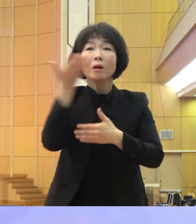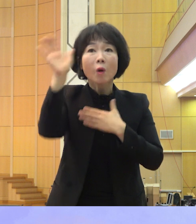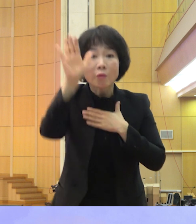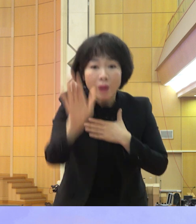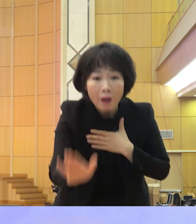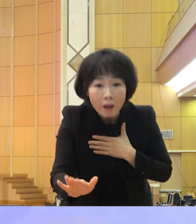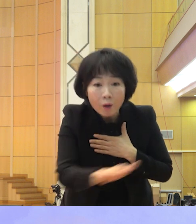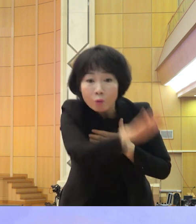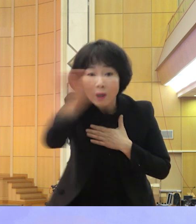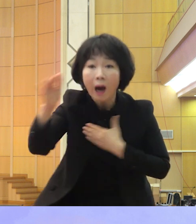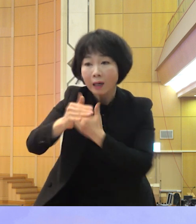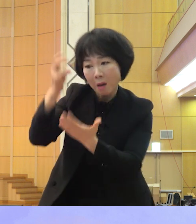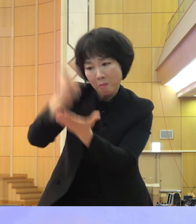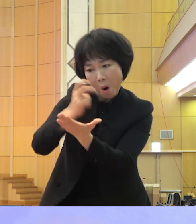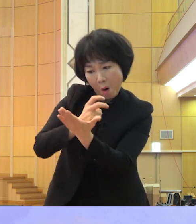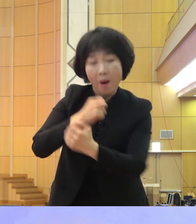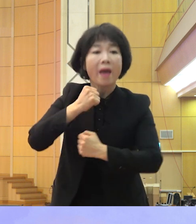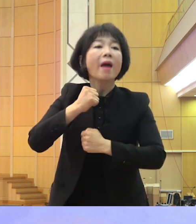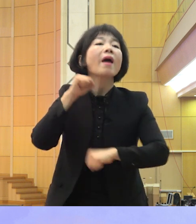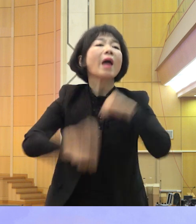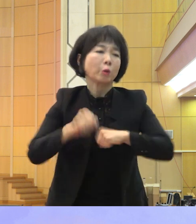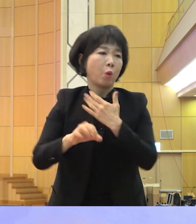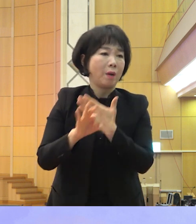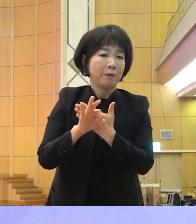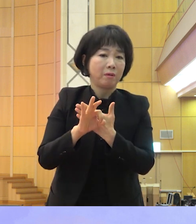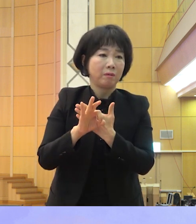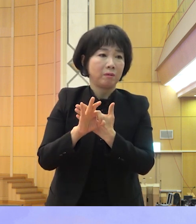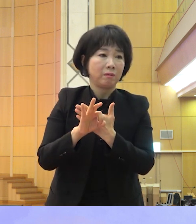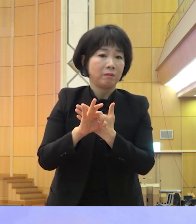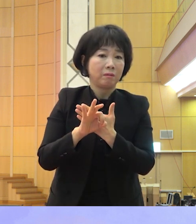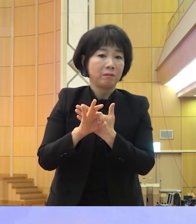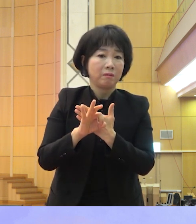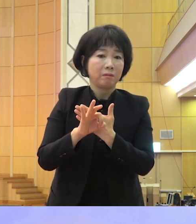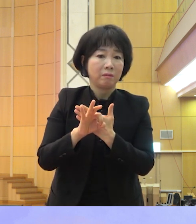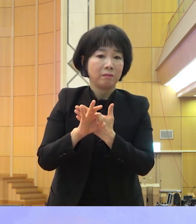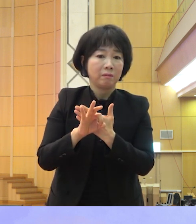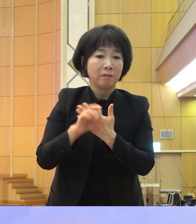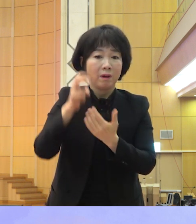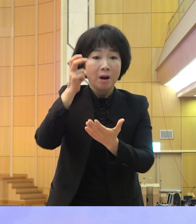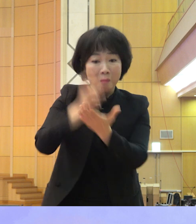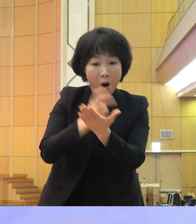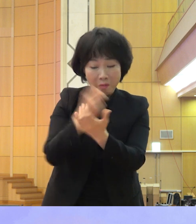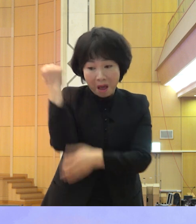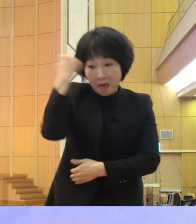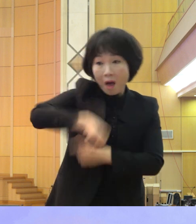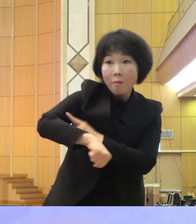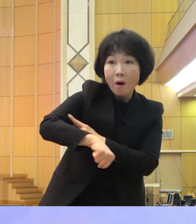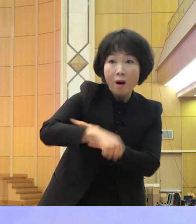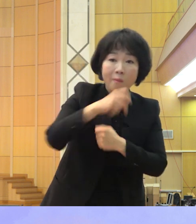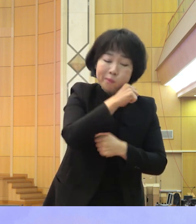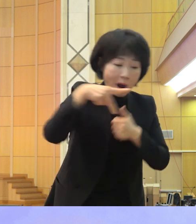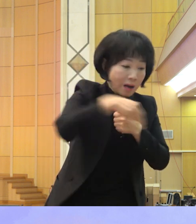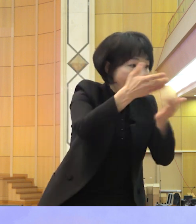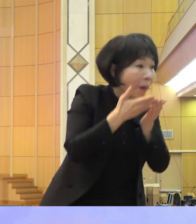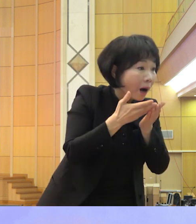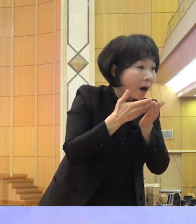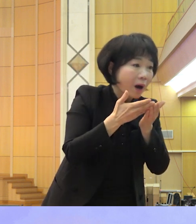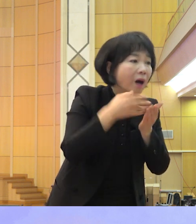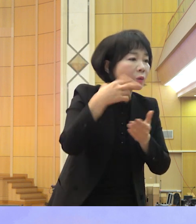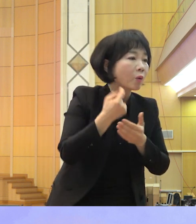있는데, 율법을 행하면, 만약에 율법을 범하면 할례 받았다 하더라도 안 받은 거나